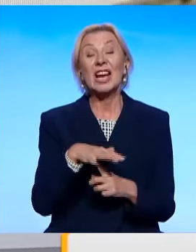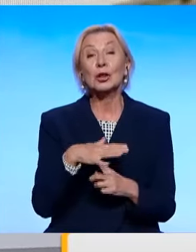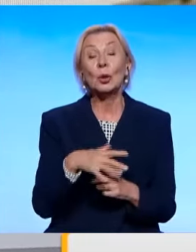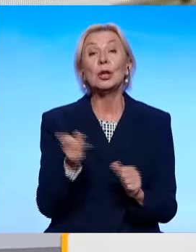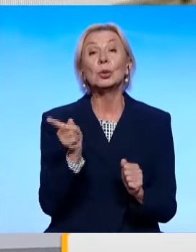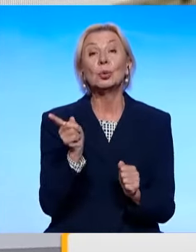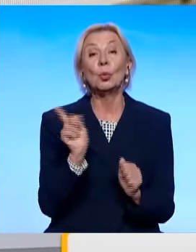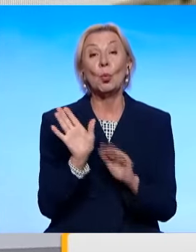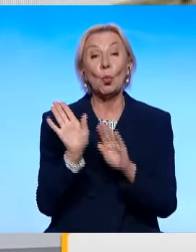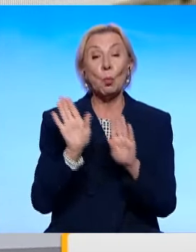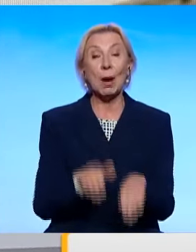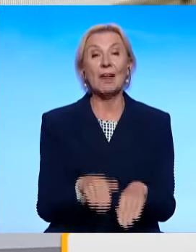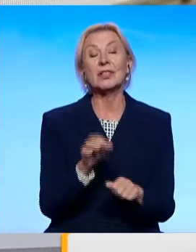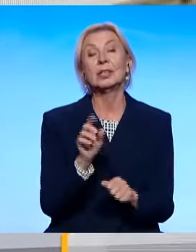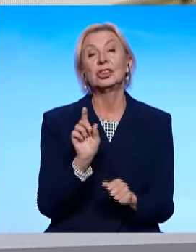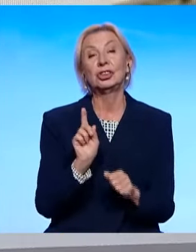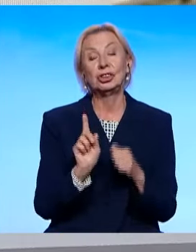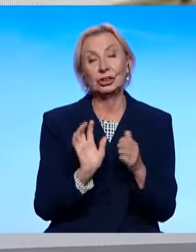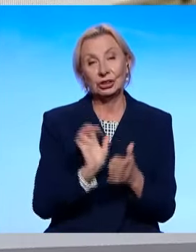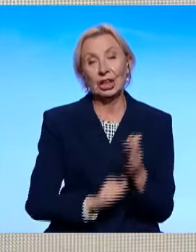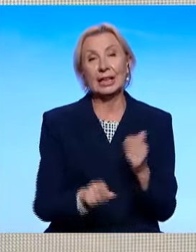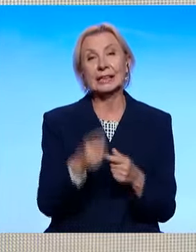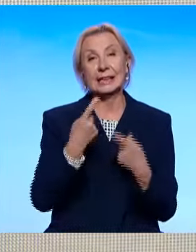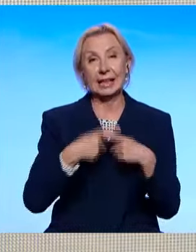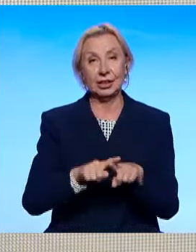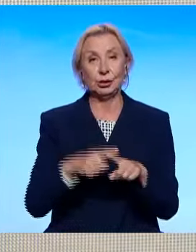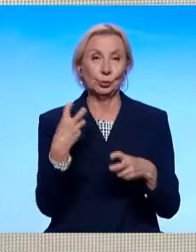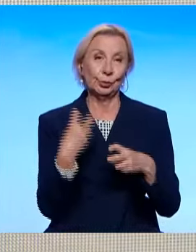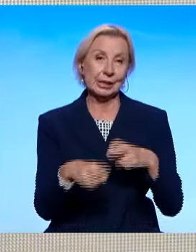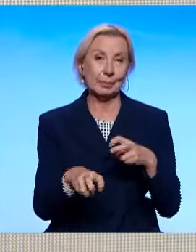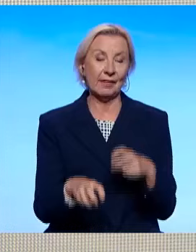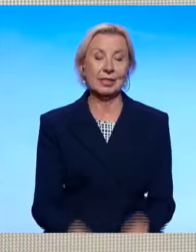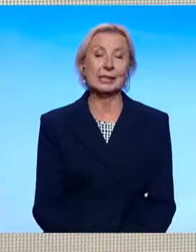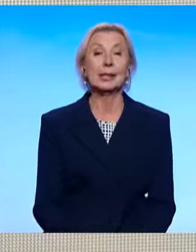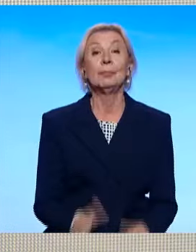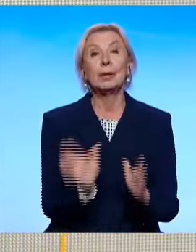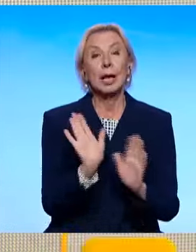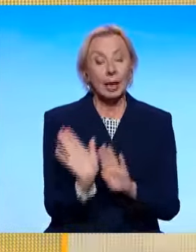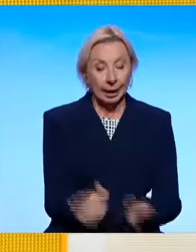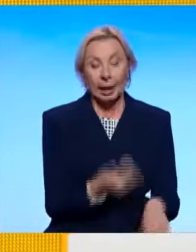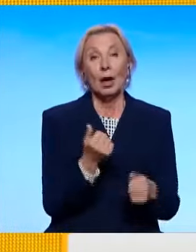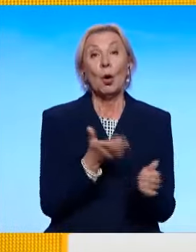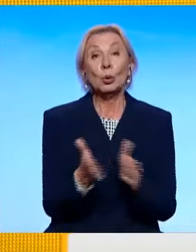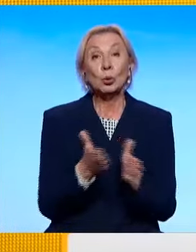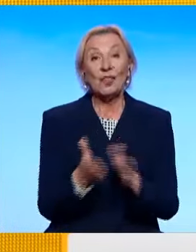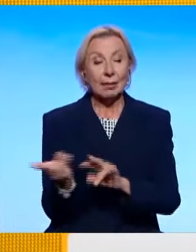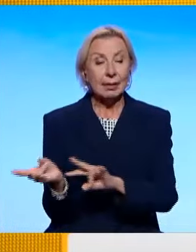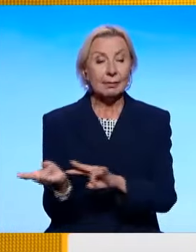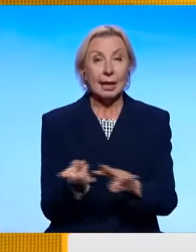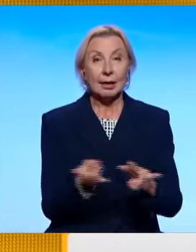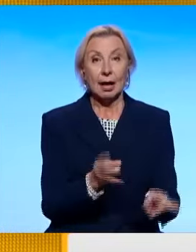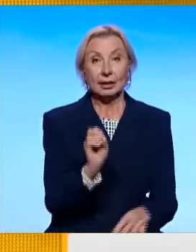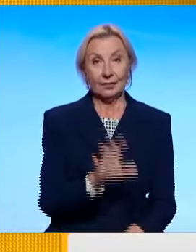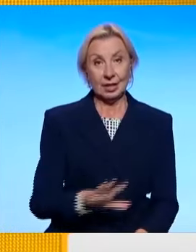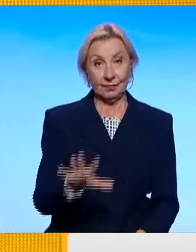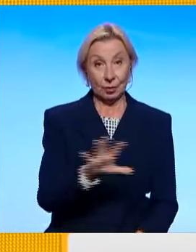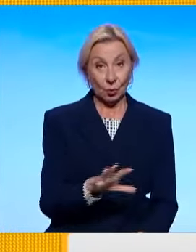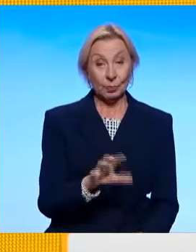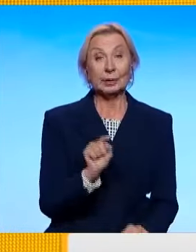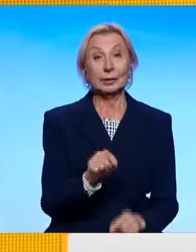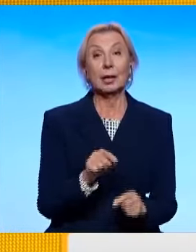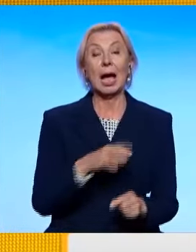через технічну несправність. Готували теракти у Європі. Служба безпеки України знешкодила